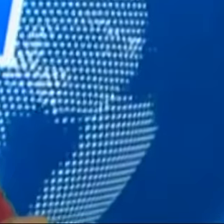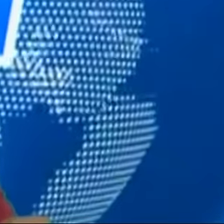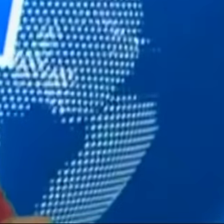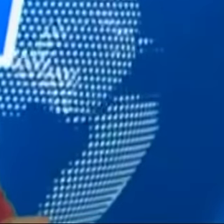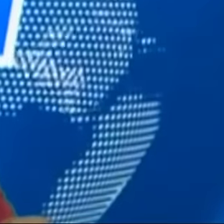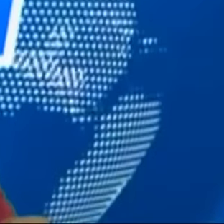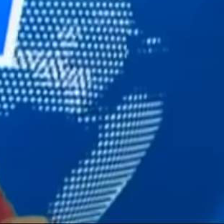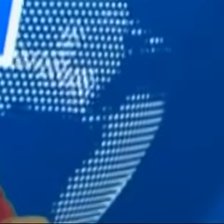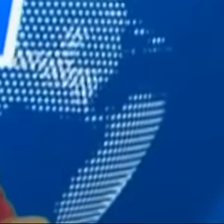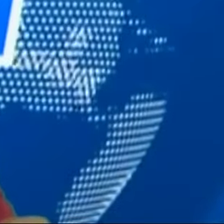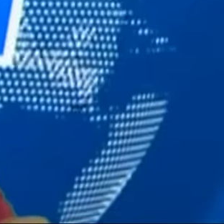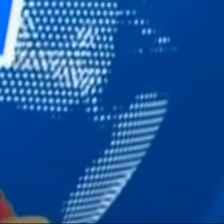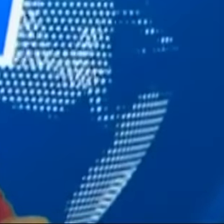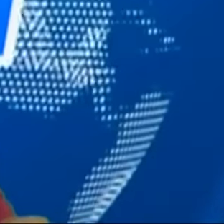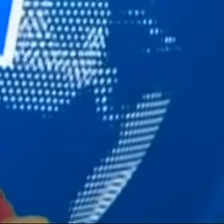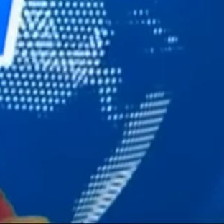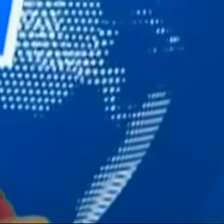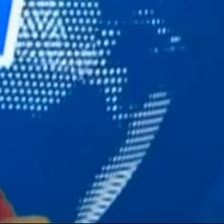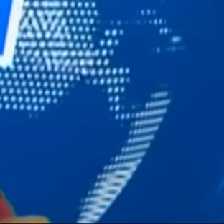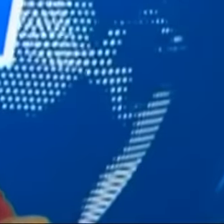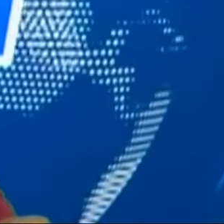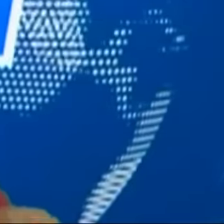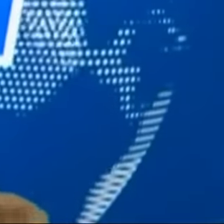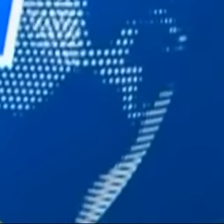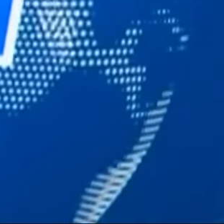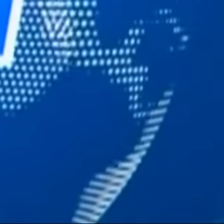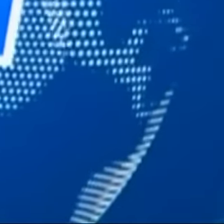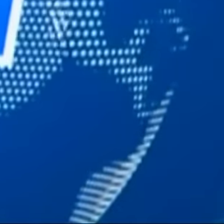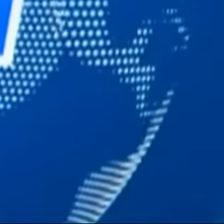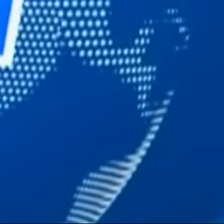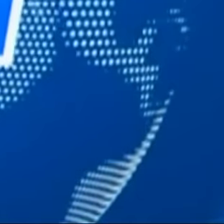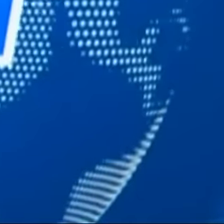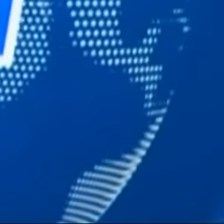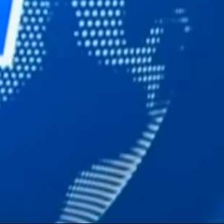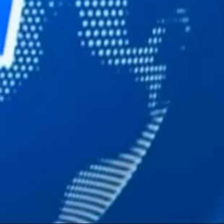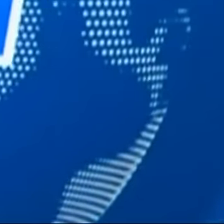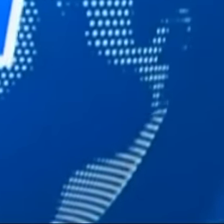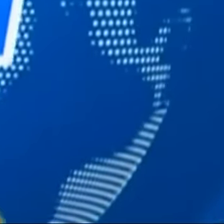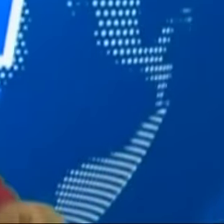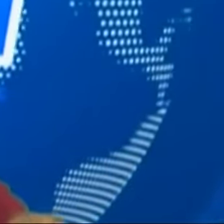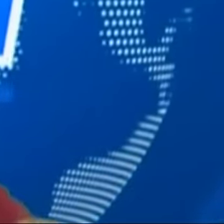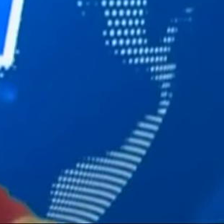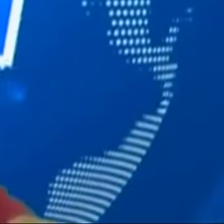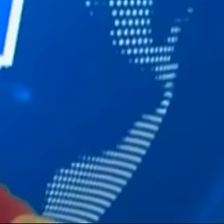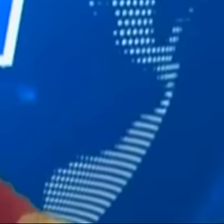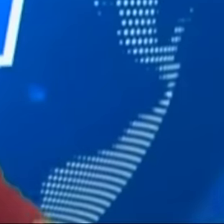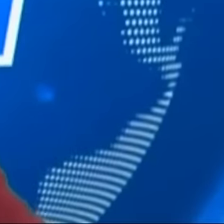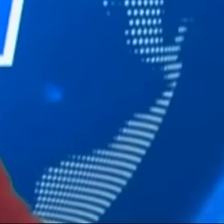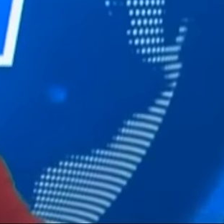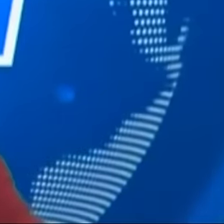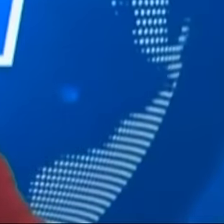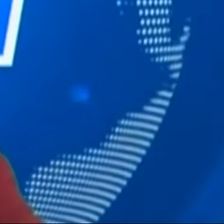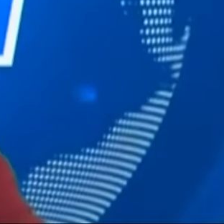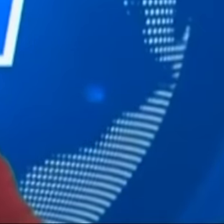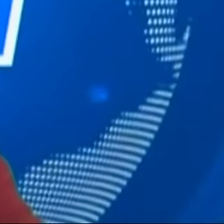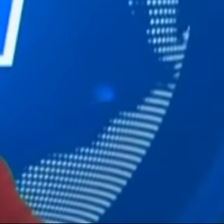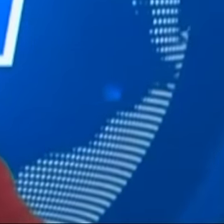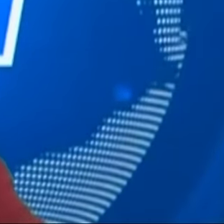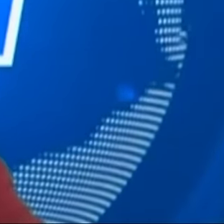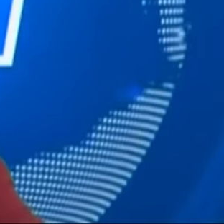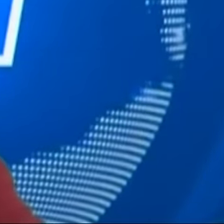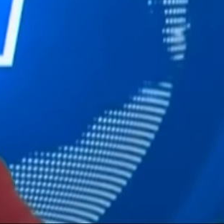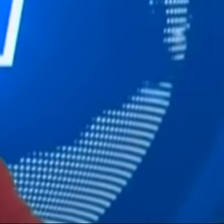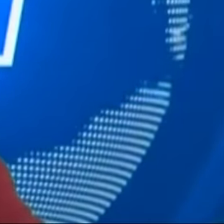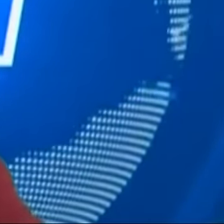étrangères sous Mobutu, décédé le 7 mai 1994. Le nom de ses membres du mouvement populaire de la